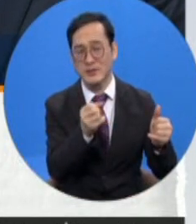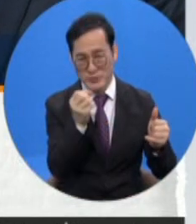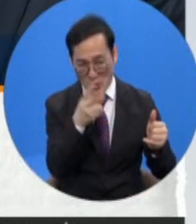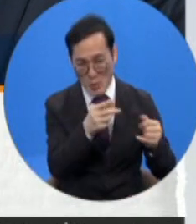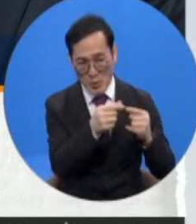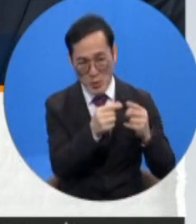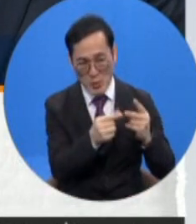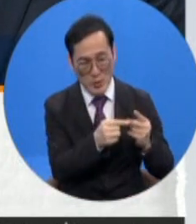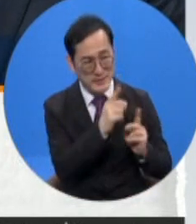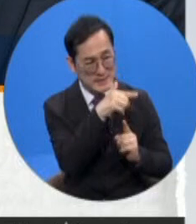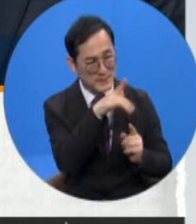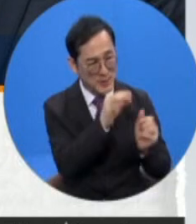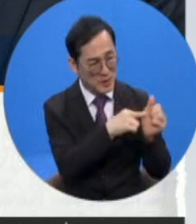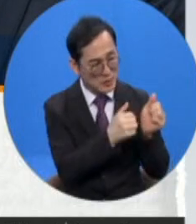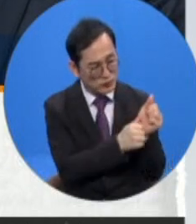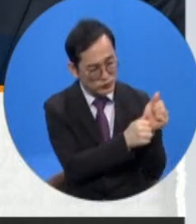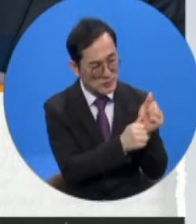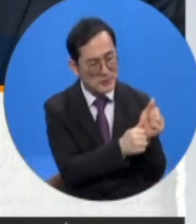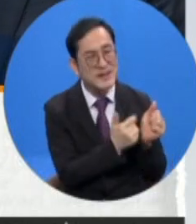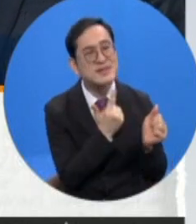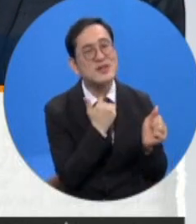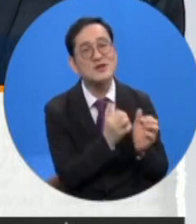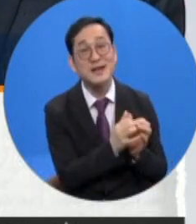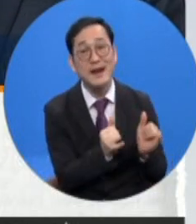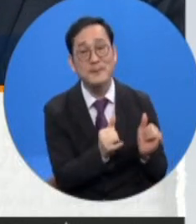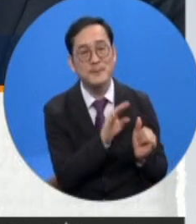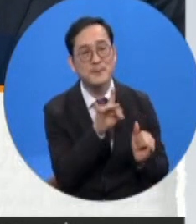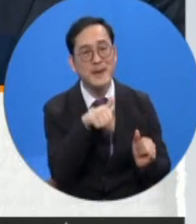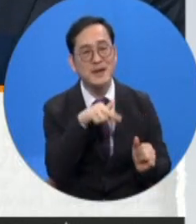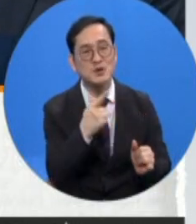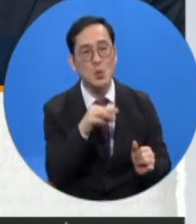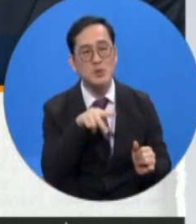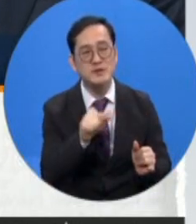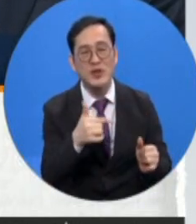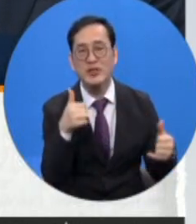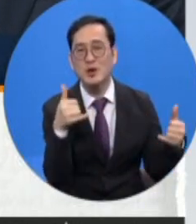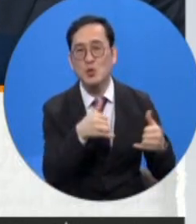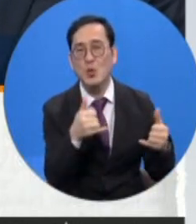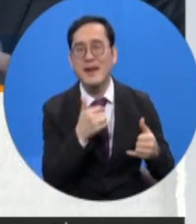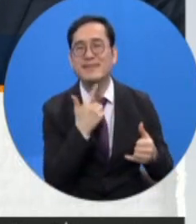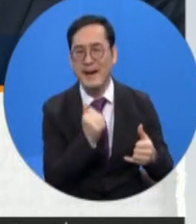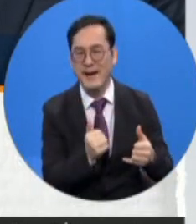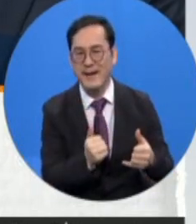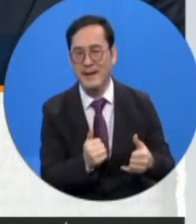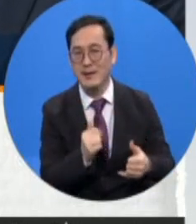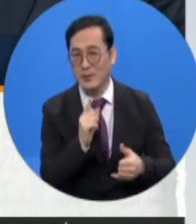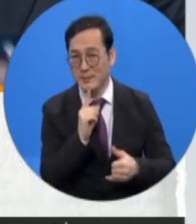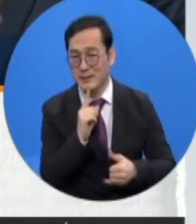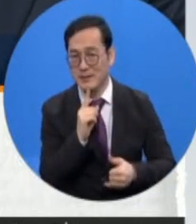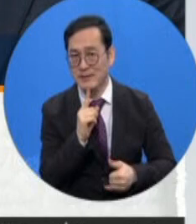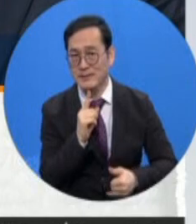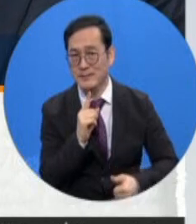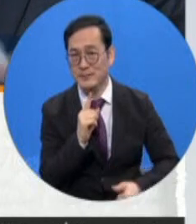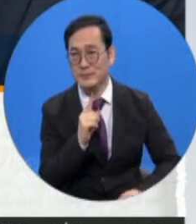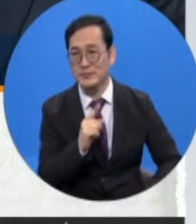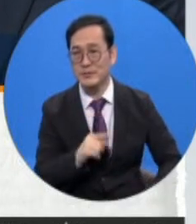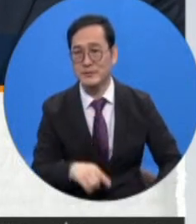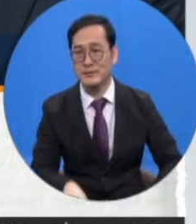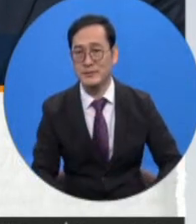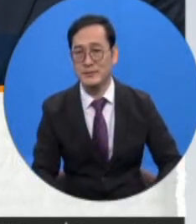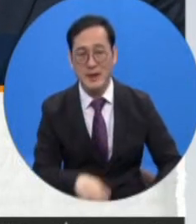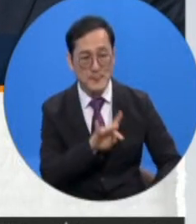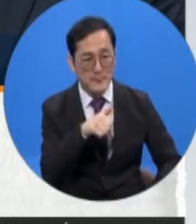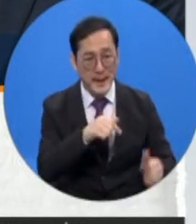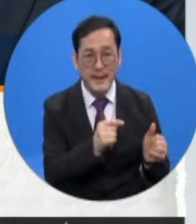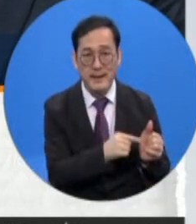후보의 수행 비서였던 백종선 씨하고도 통화를 했다라는 주장입니다. 그리고 나서 근데 백종선 씨가 왜 중요한